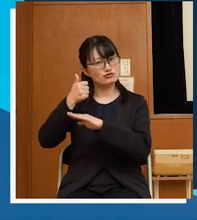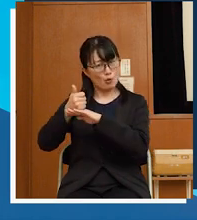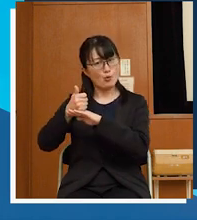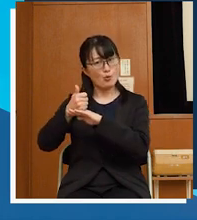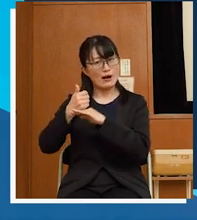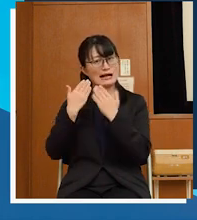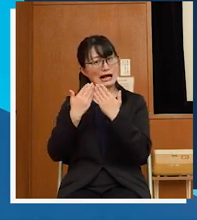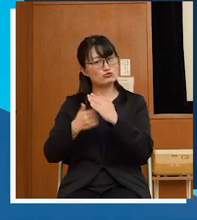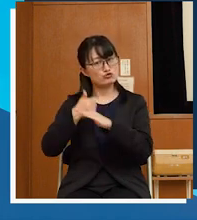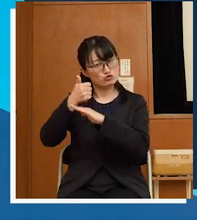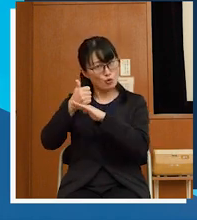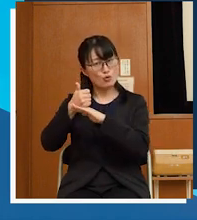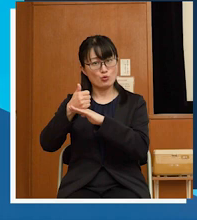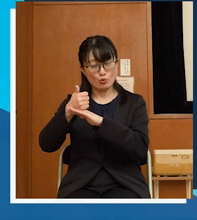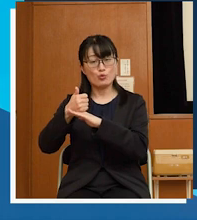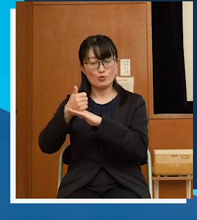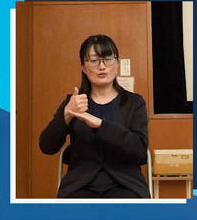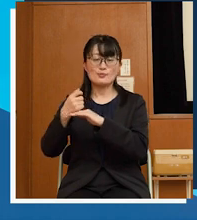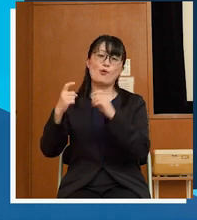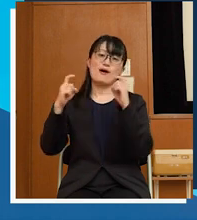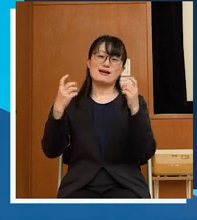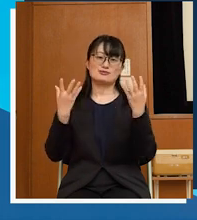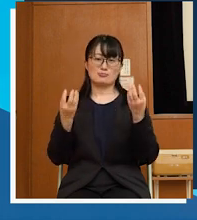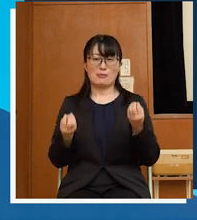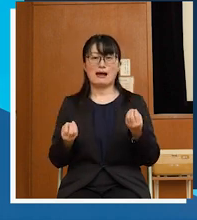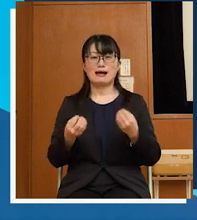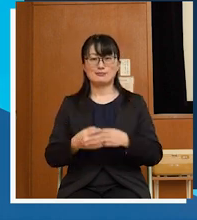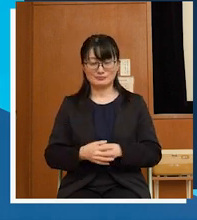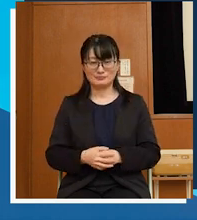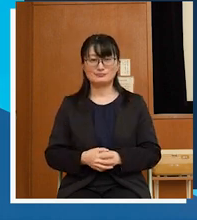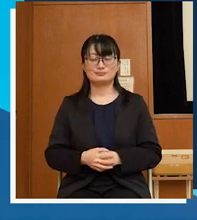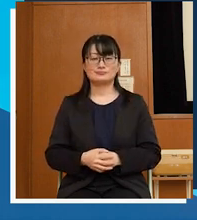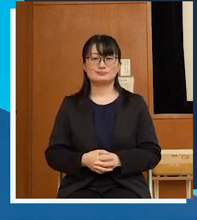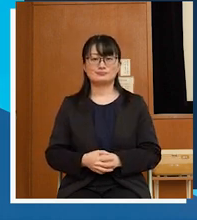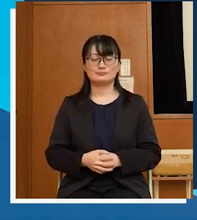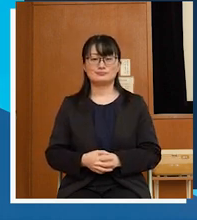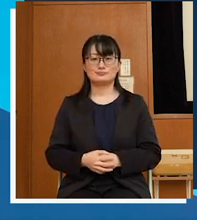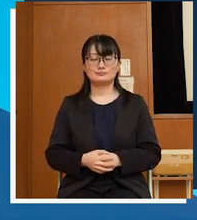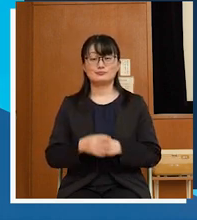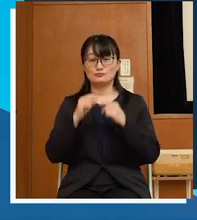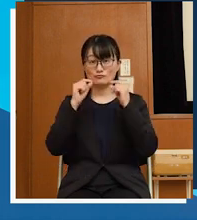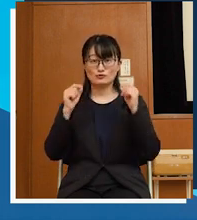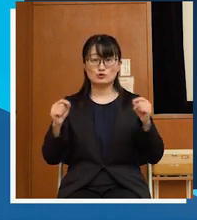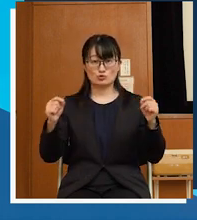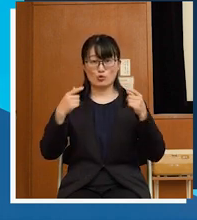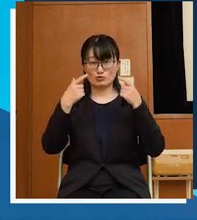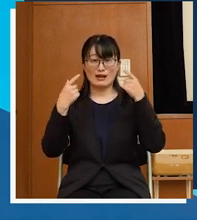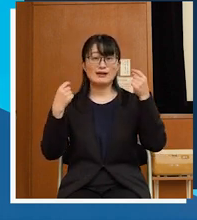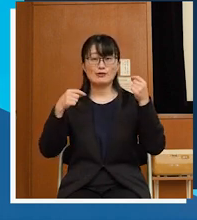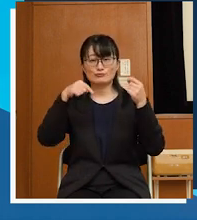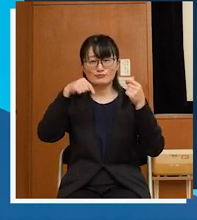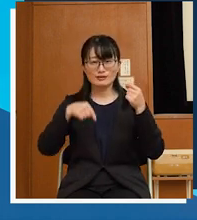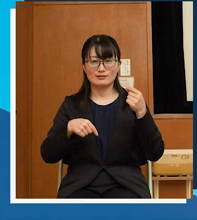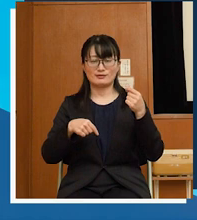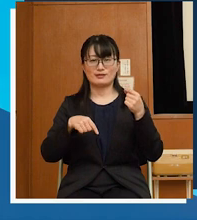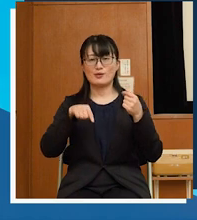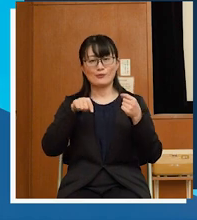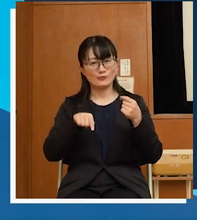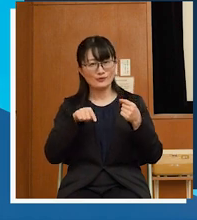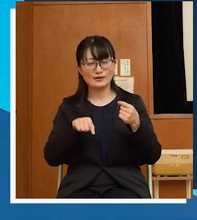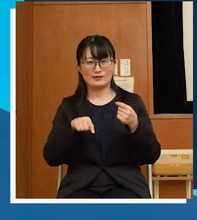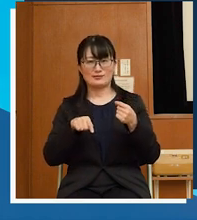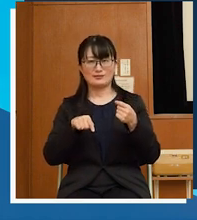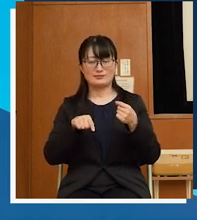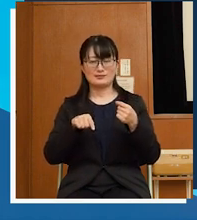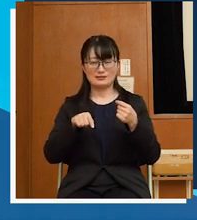学長学長先生ですねご挨拶をさせていただいてあの本当に立国大学でこのようなえ特キャラバン